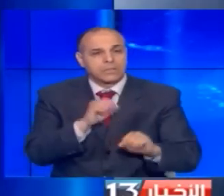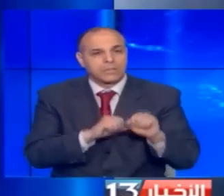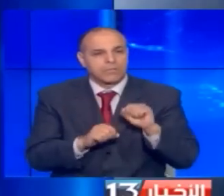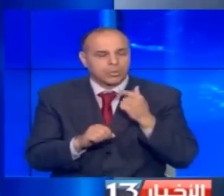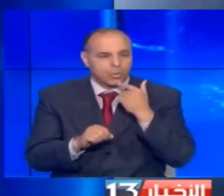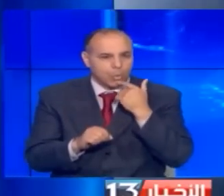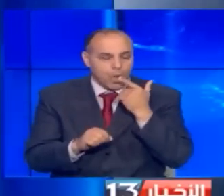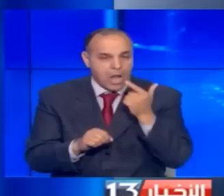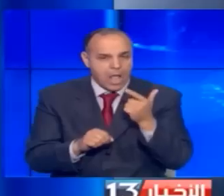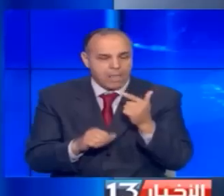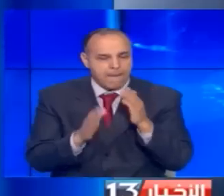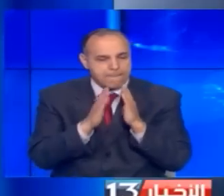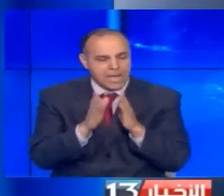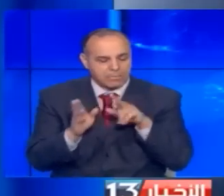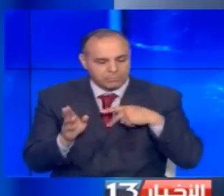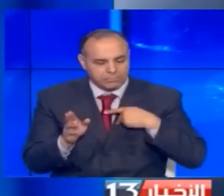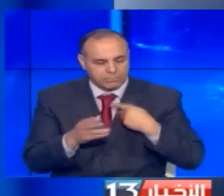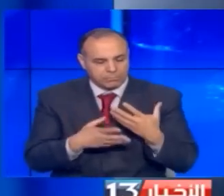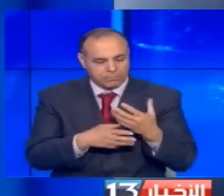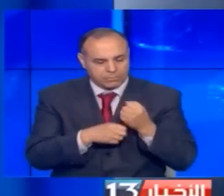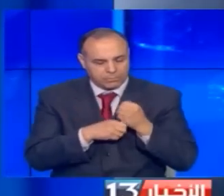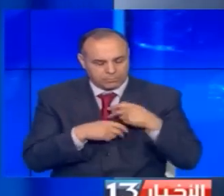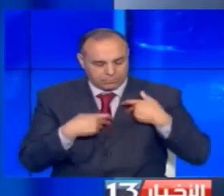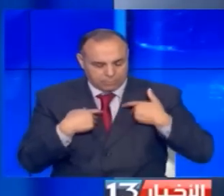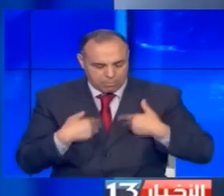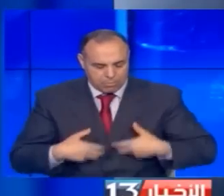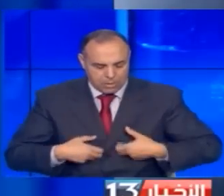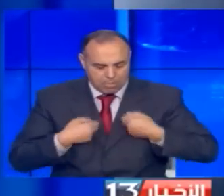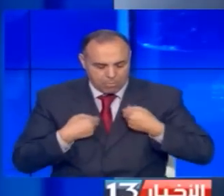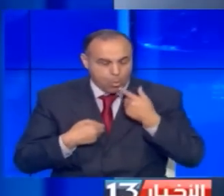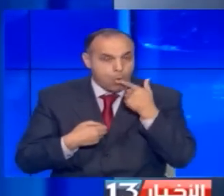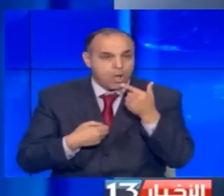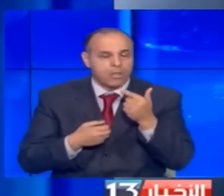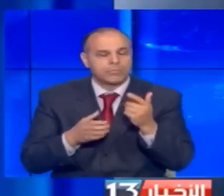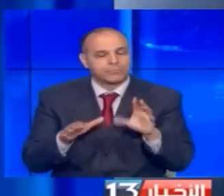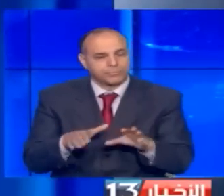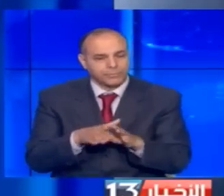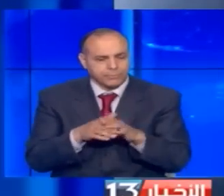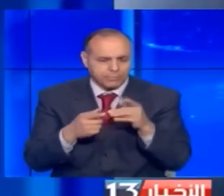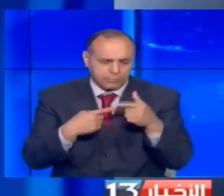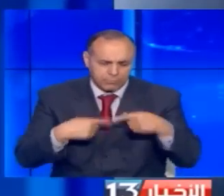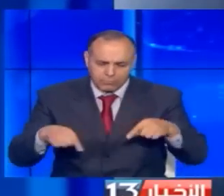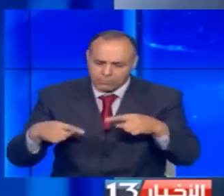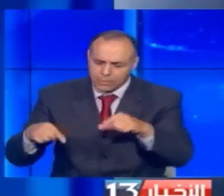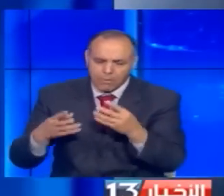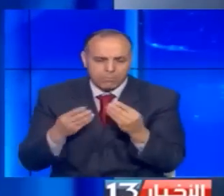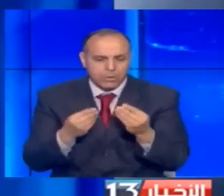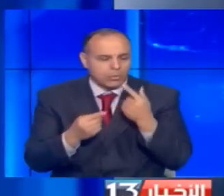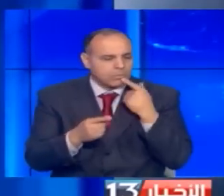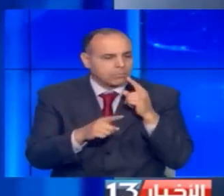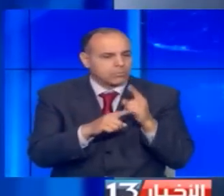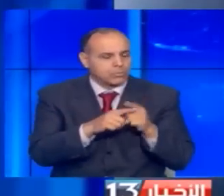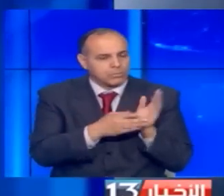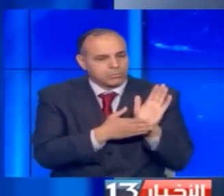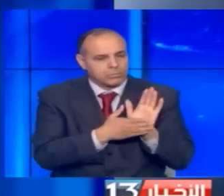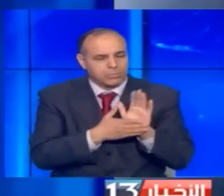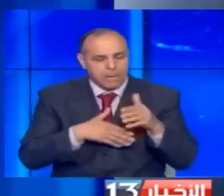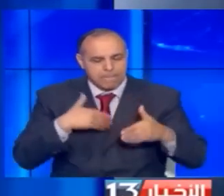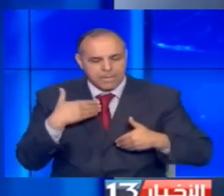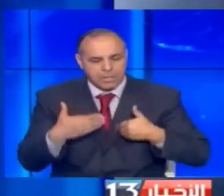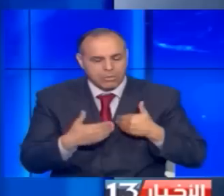تظاهرة بعنوان مكتبتي تحتضن موهبتي، وتضم التظاهرة عديد الورشات إضافة إلى عروض